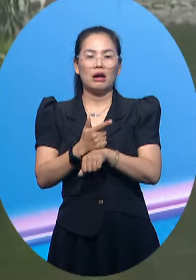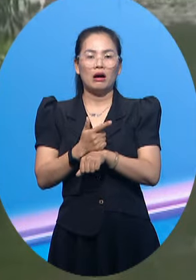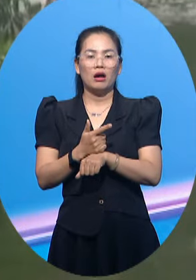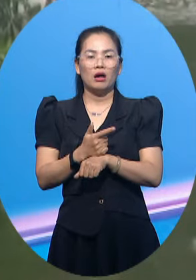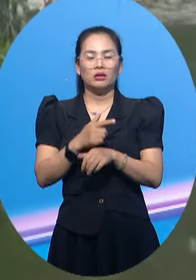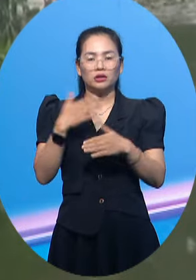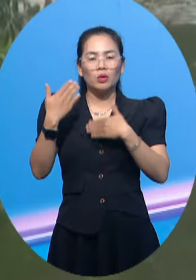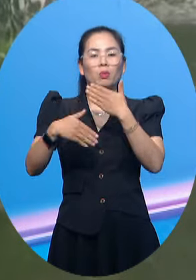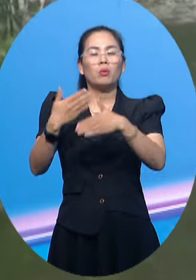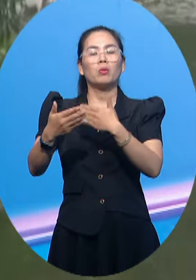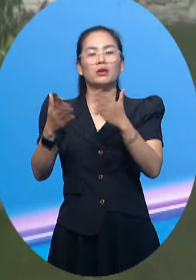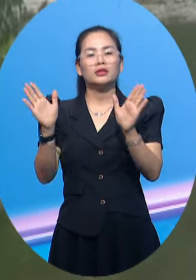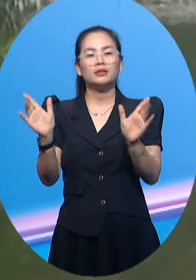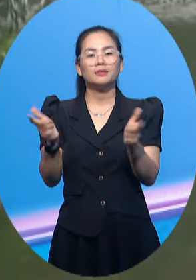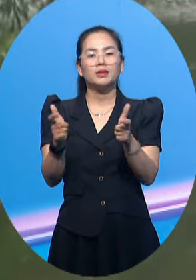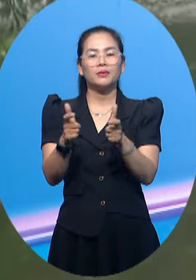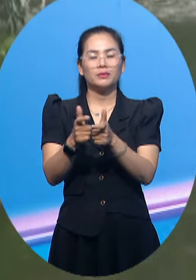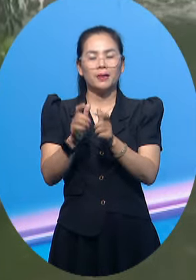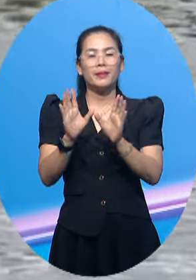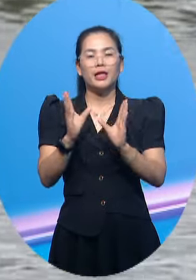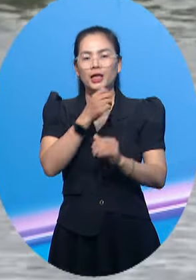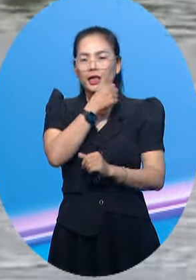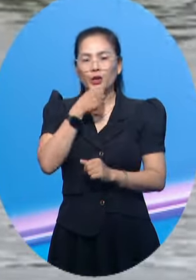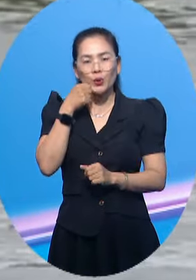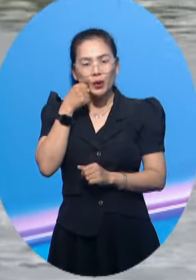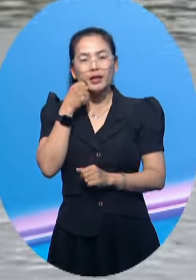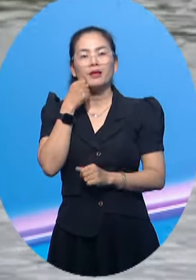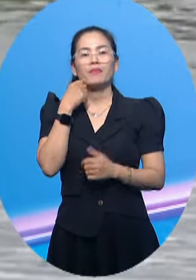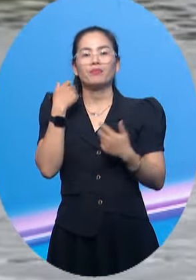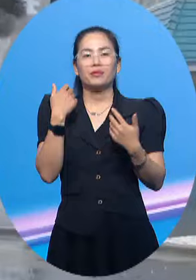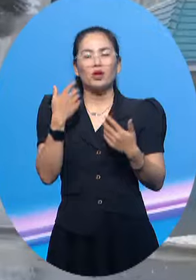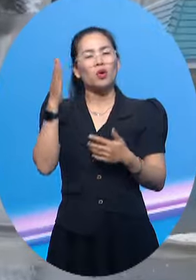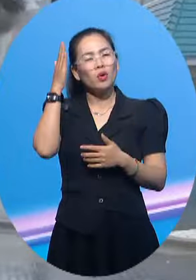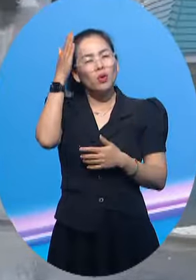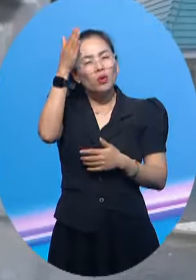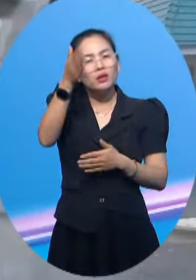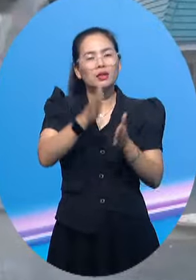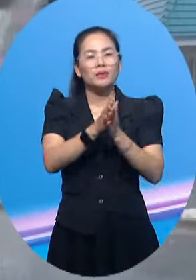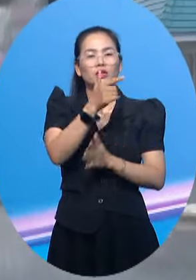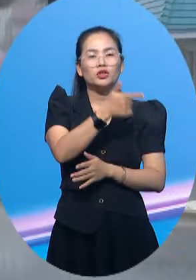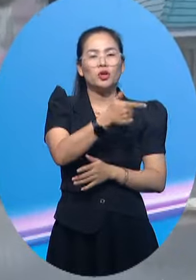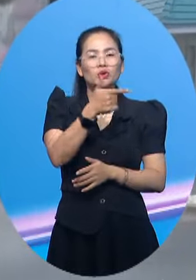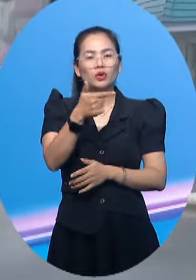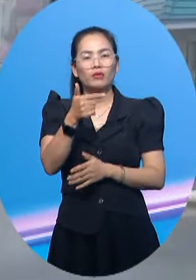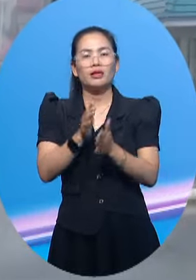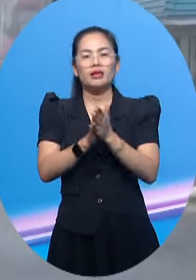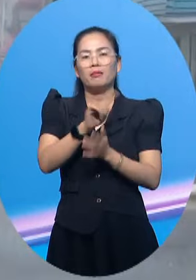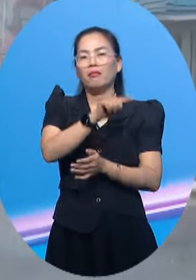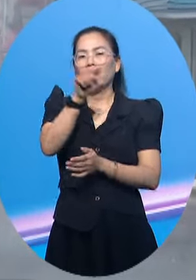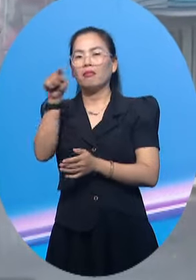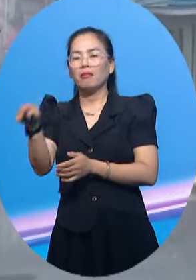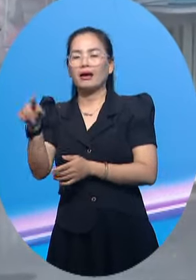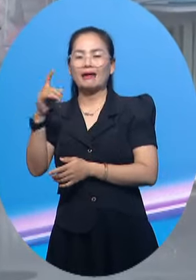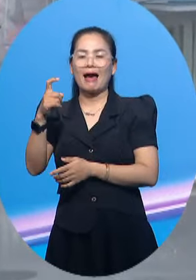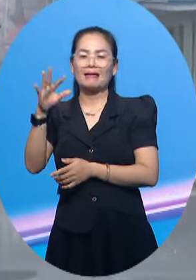nhưng tốc độ đã giảm dần khi tràn vào đất liền. Theo dự báo, bão Debbie sẽ băng qua Georgia và di chuyển ra Đại Tây Dương vào